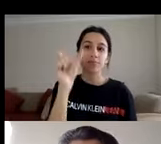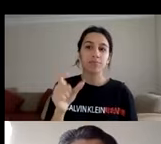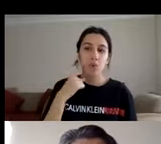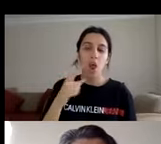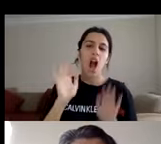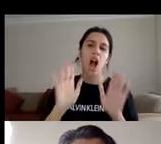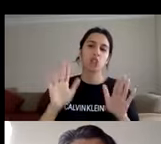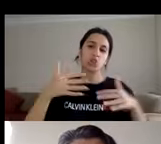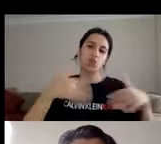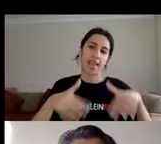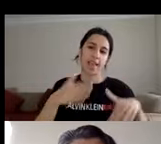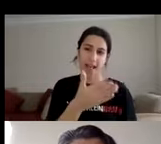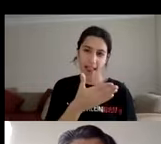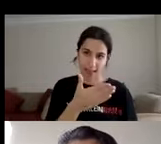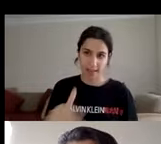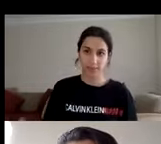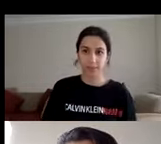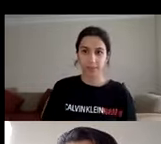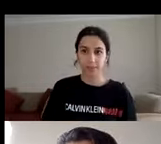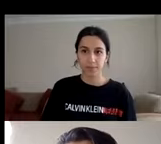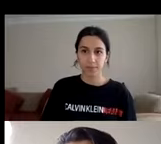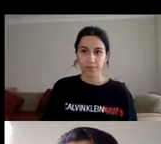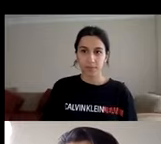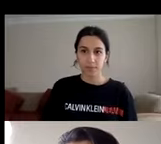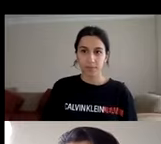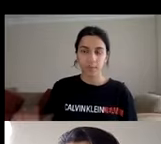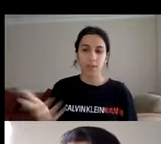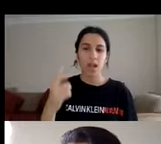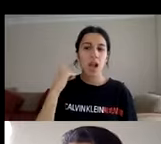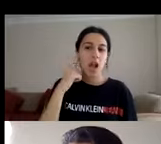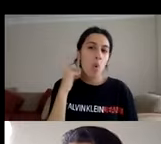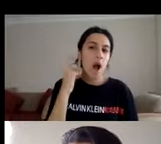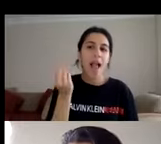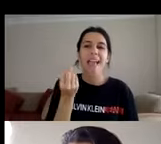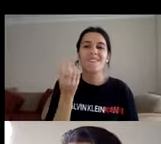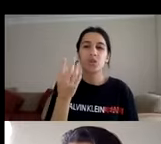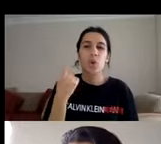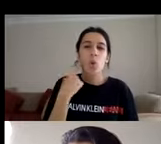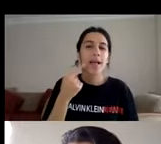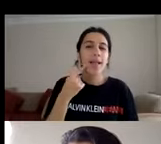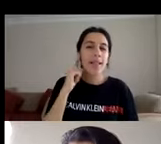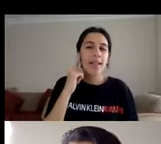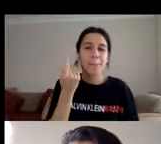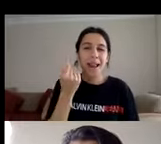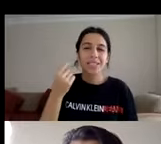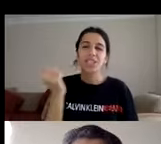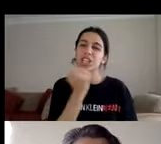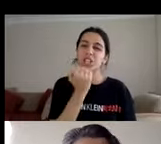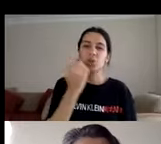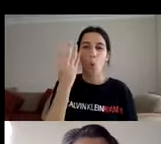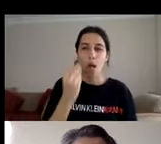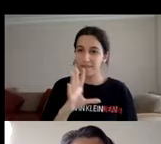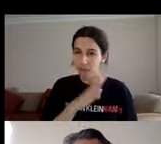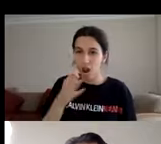engellilik içindeyken, o kategori içindeyken işte orta kulak enfeksiyonu yaşayan işitme kaybı yaşayabiliyor geçici engellilik kategorisi